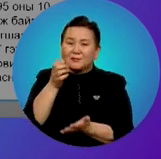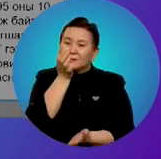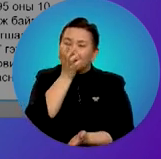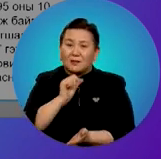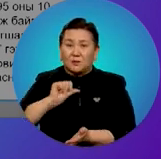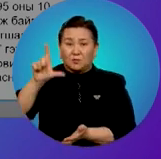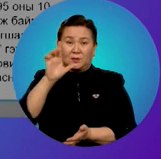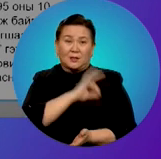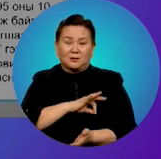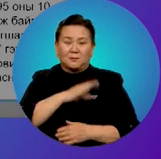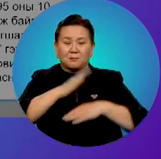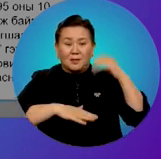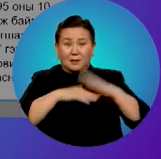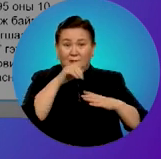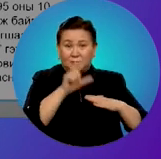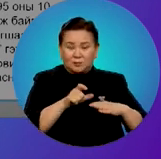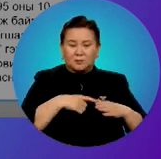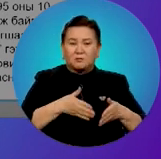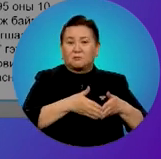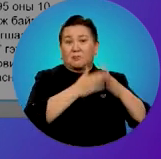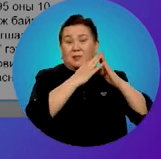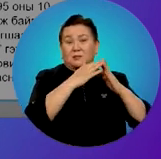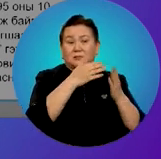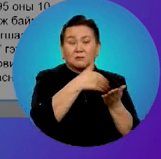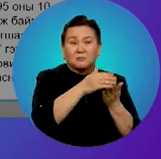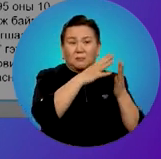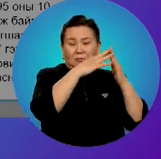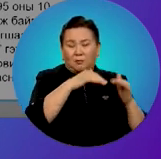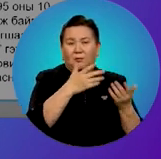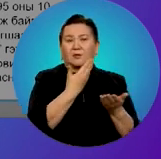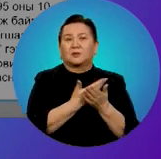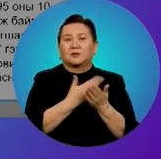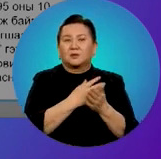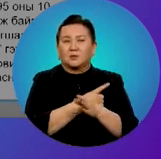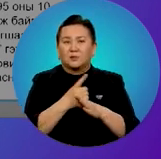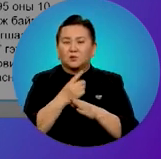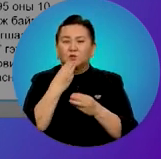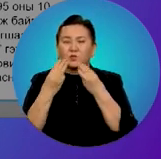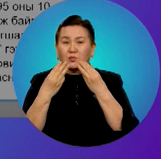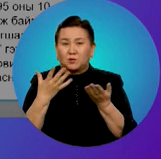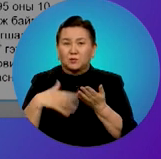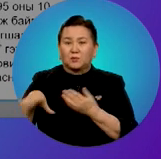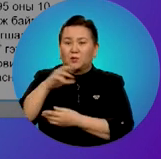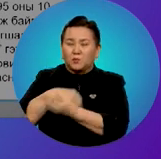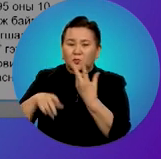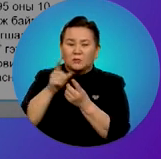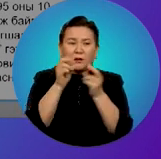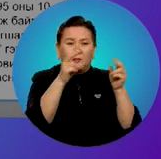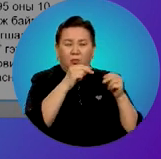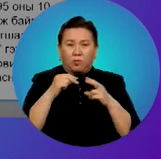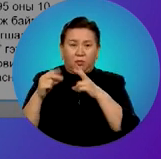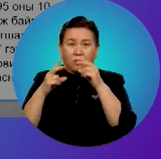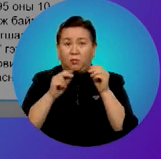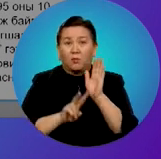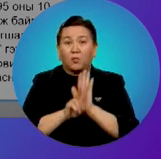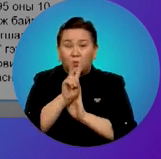үнийн ачаар барилгачд байшин барилга хуучирч нурсны үр дагавраар шүүхийнхэн хүмүүсийн хооронд гарсан хэрүүл